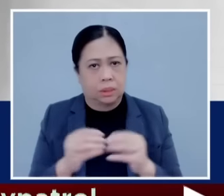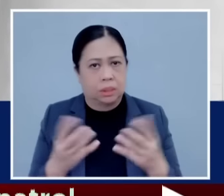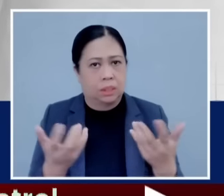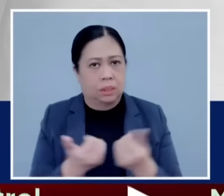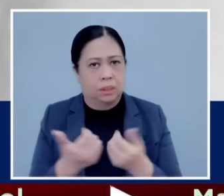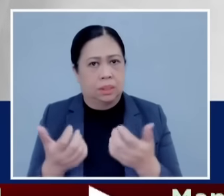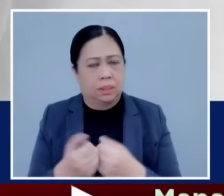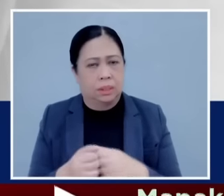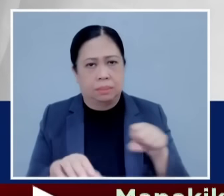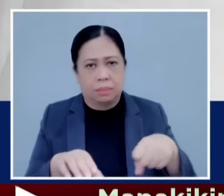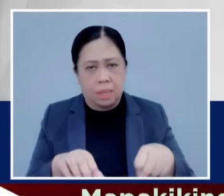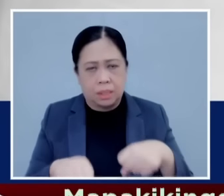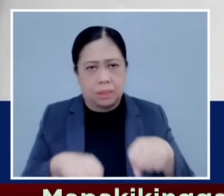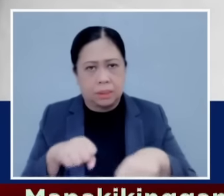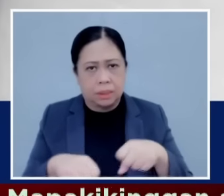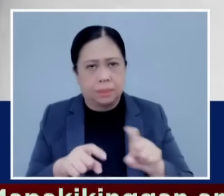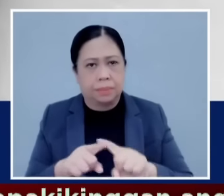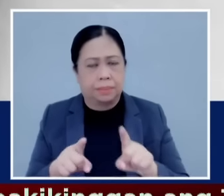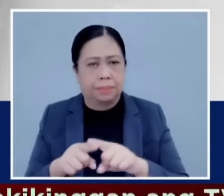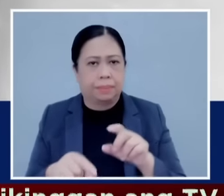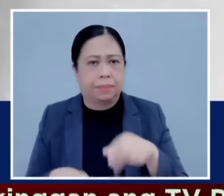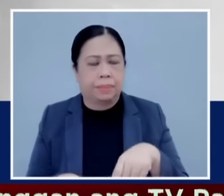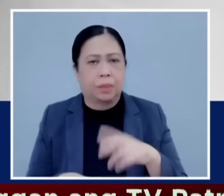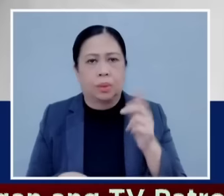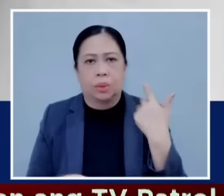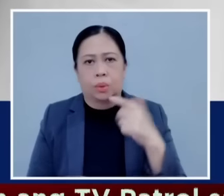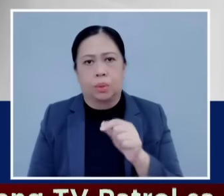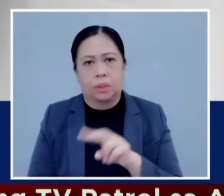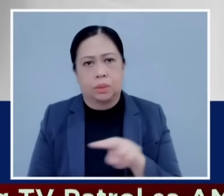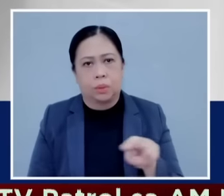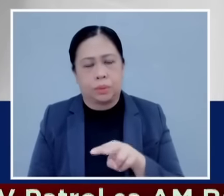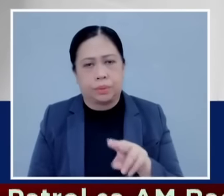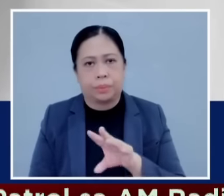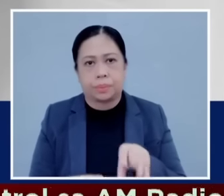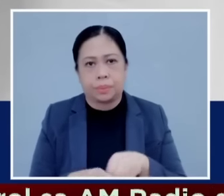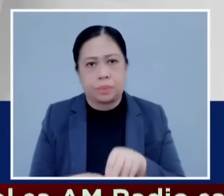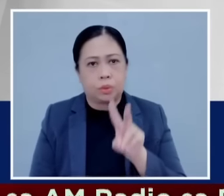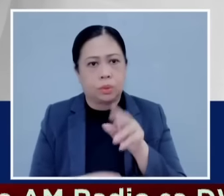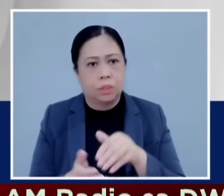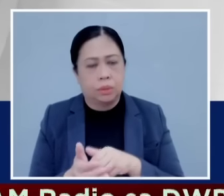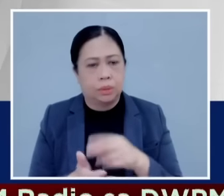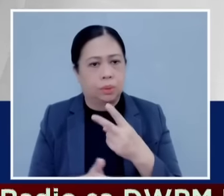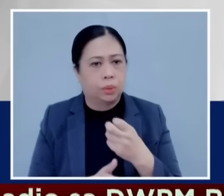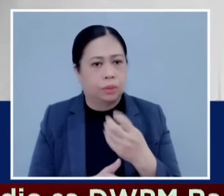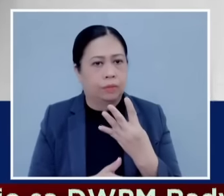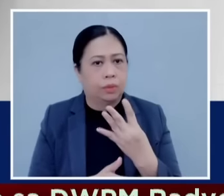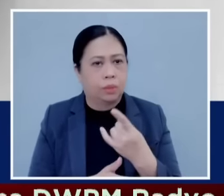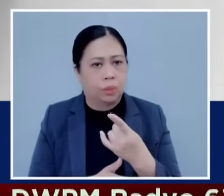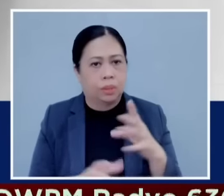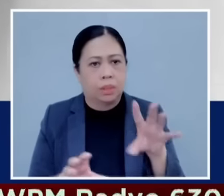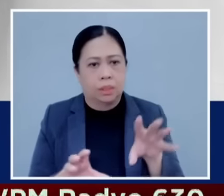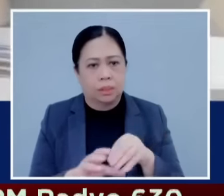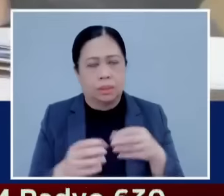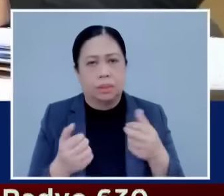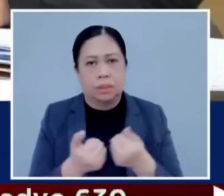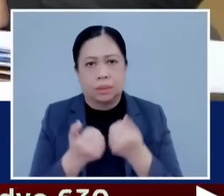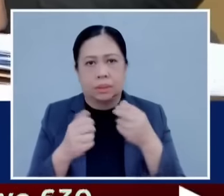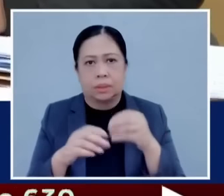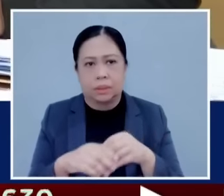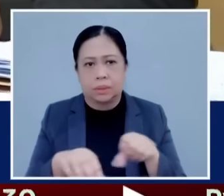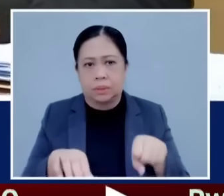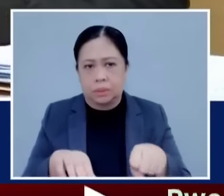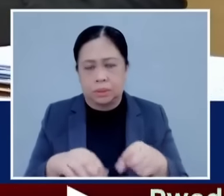mga bike, e-bike at pedicab noong 2022, bukod pa dyan sa 2,241 aksidente sa tricycle.